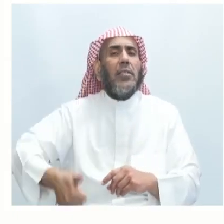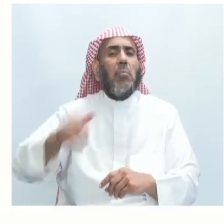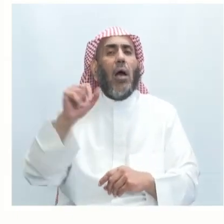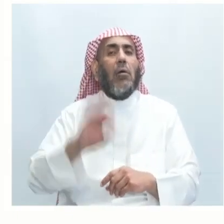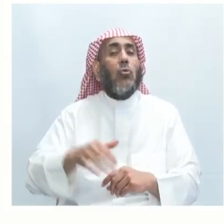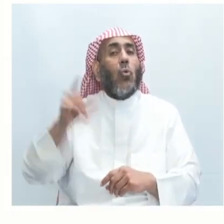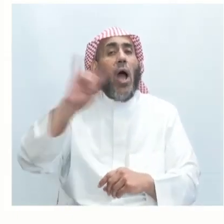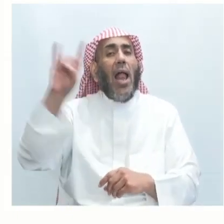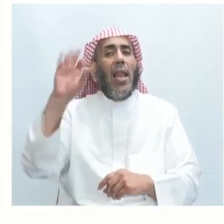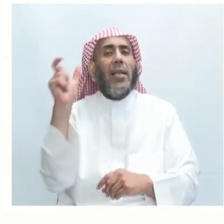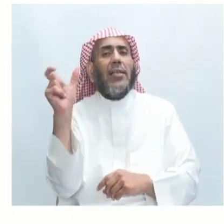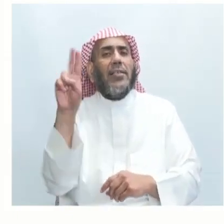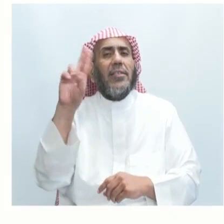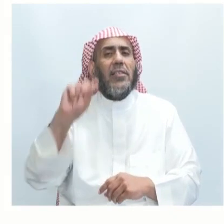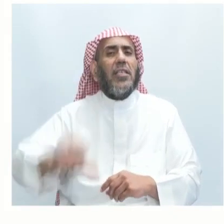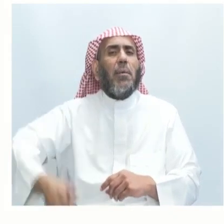تعريف